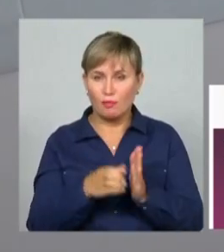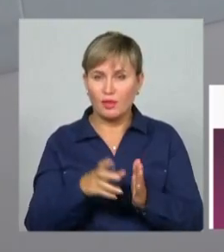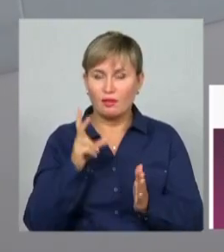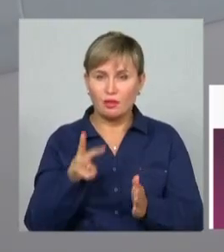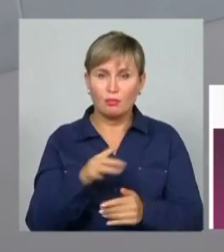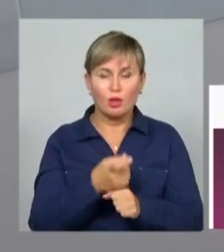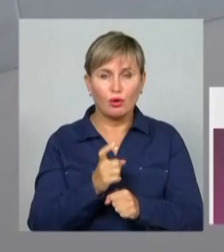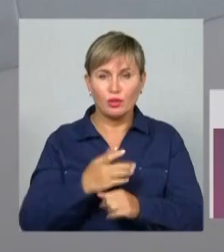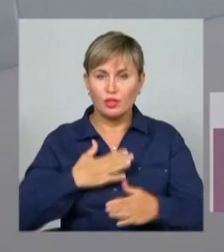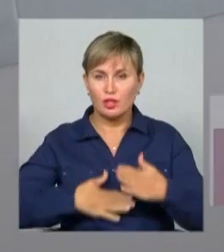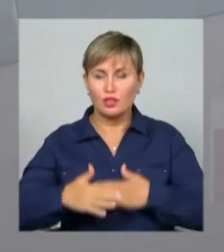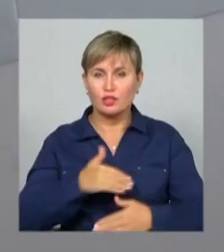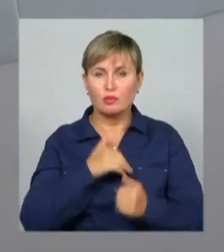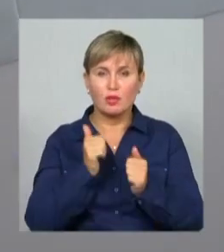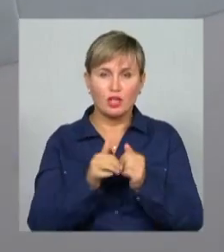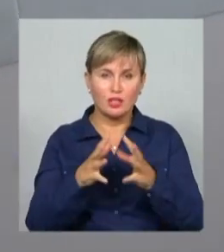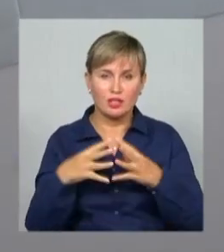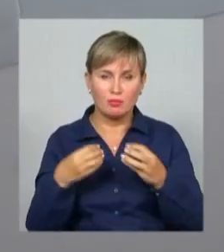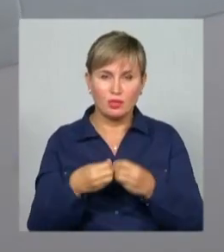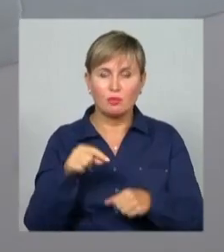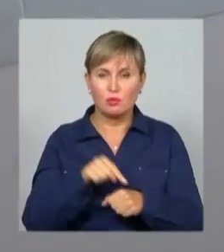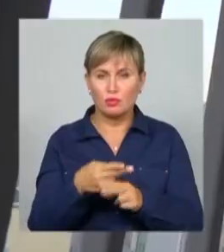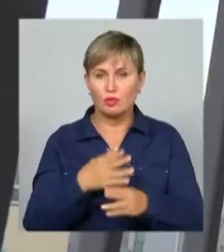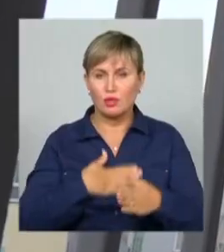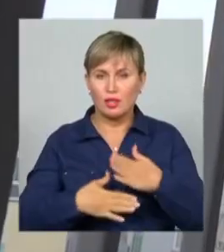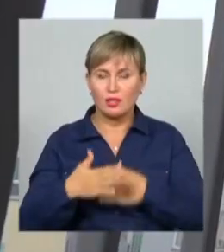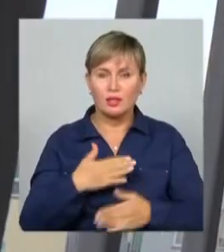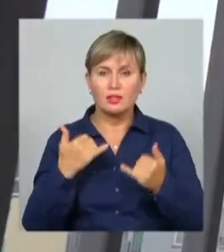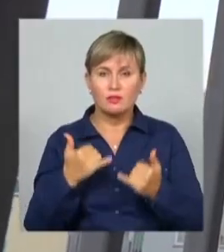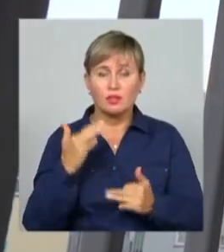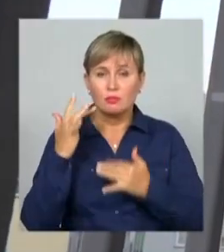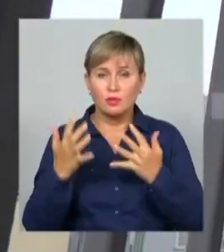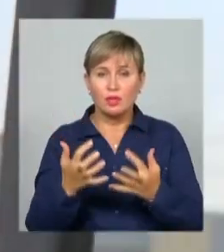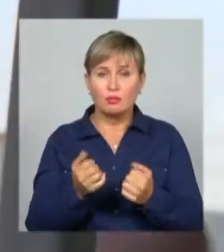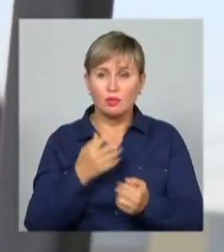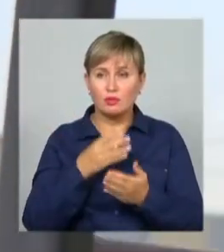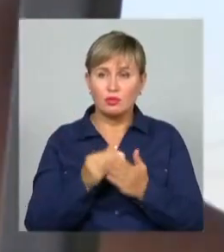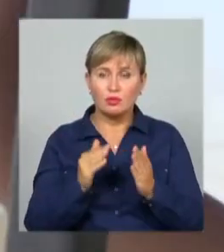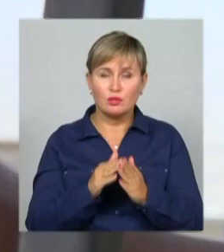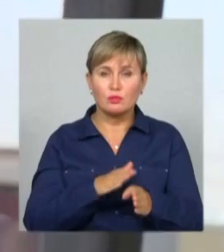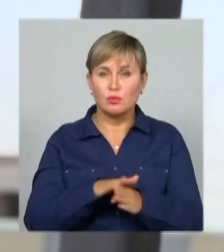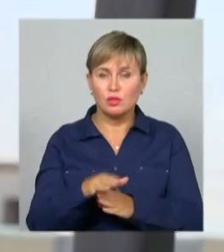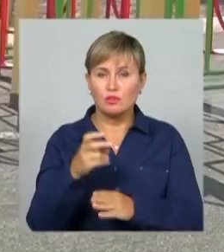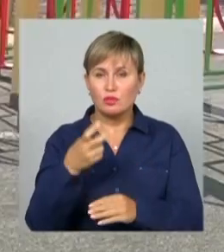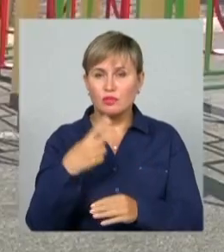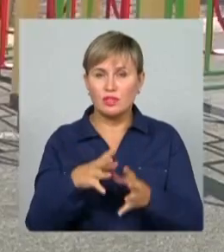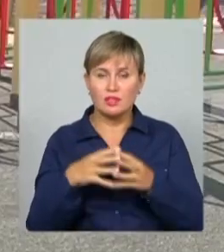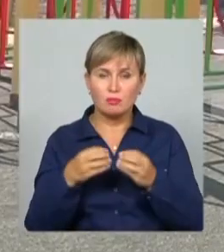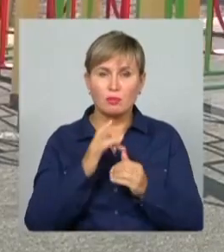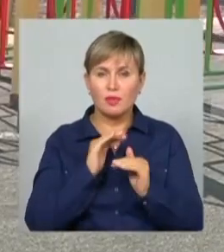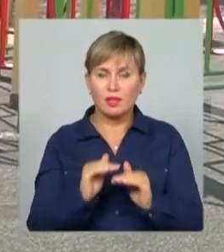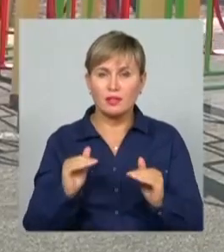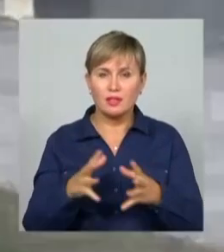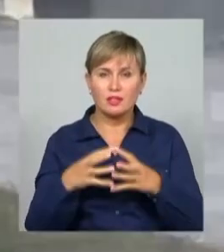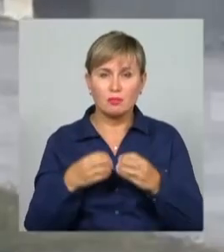Мы очень рады и желаем каждой семье ощутить эту радость. На сегодня мечта обрести собственное жилье сбылась у 227 многодетных